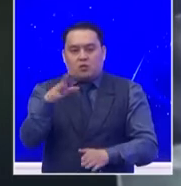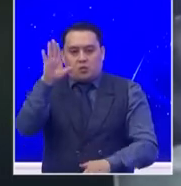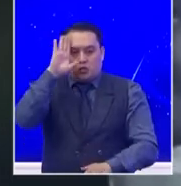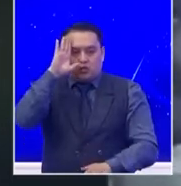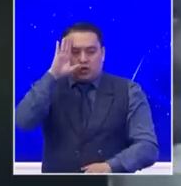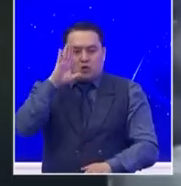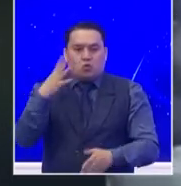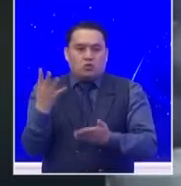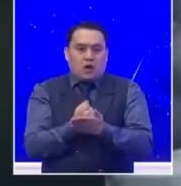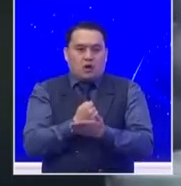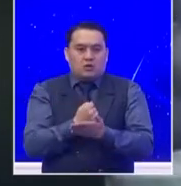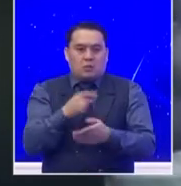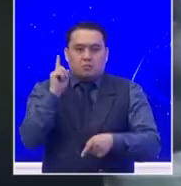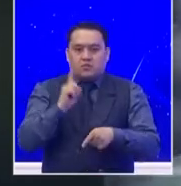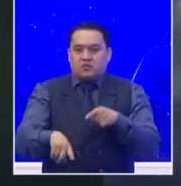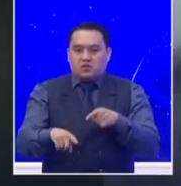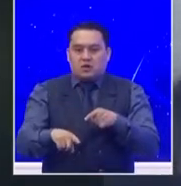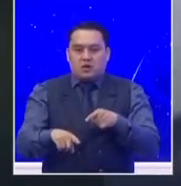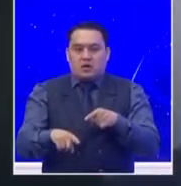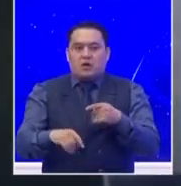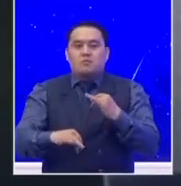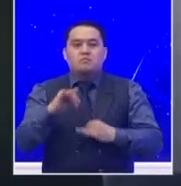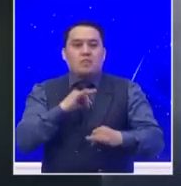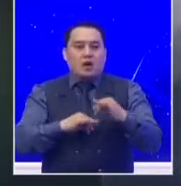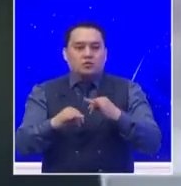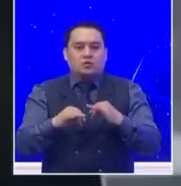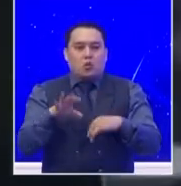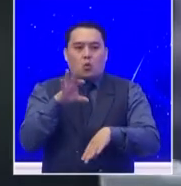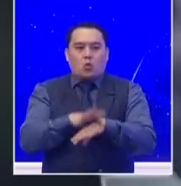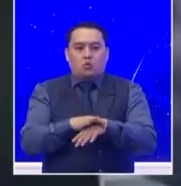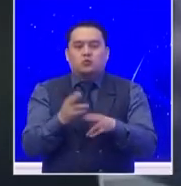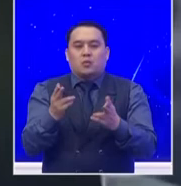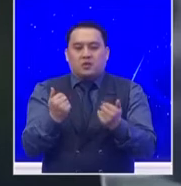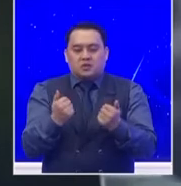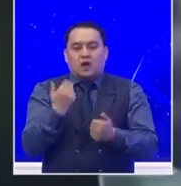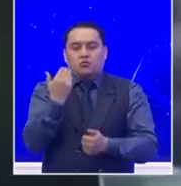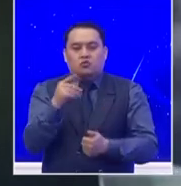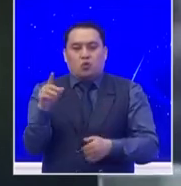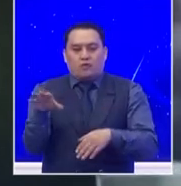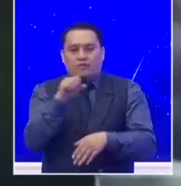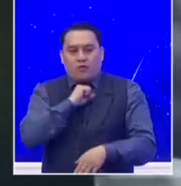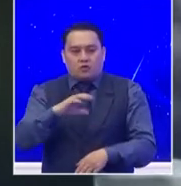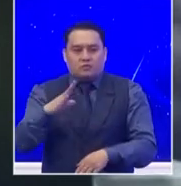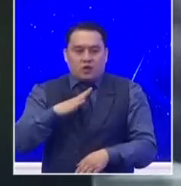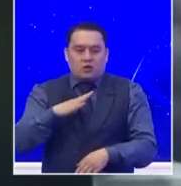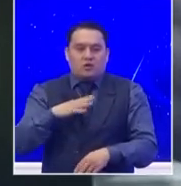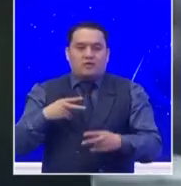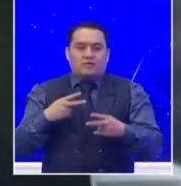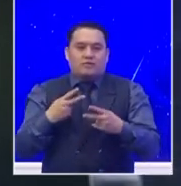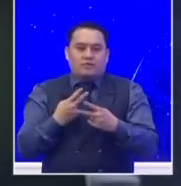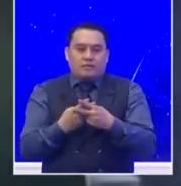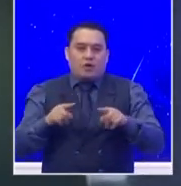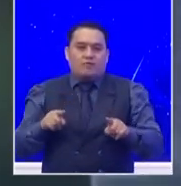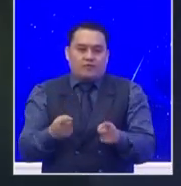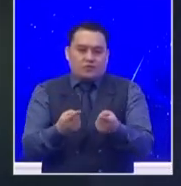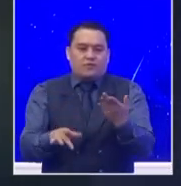мужчин удалось достаточно быстро. В ходе беседы со следователем оба задержанных сознались содеянным. Сейчас подозреваемые помещены под стражу